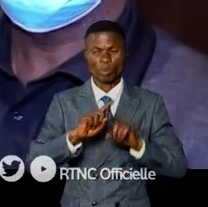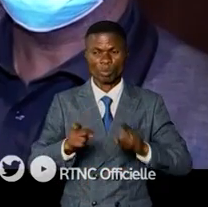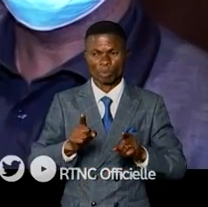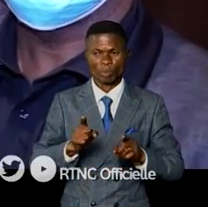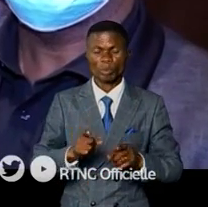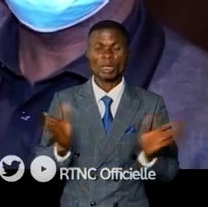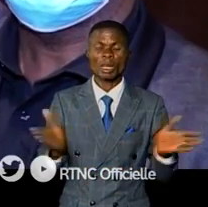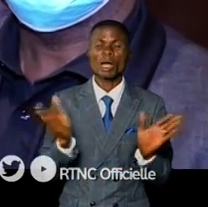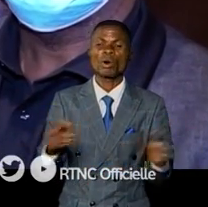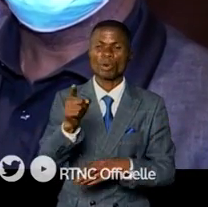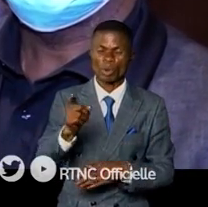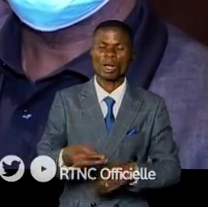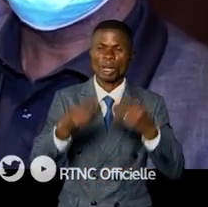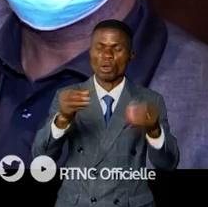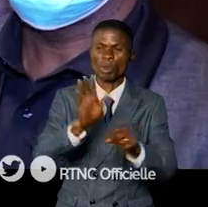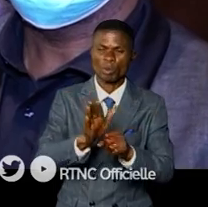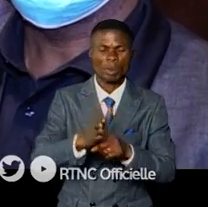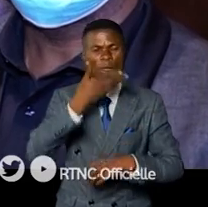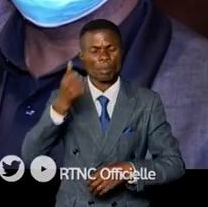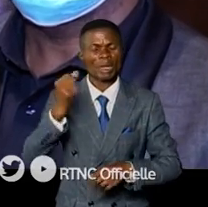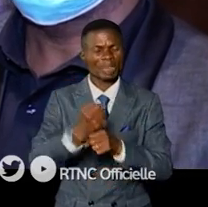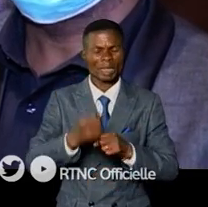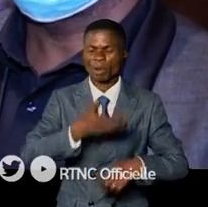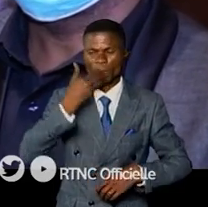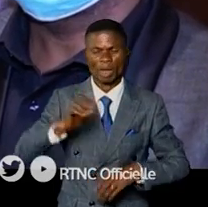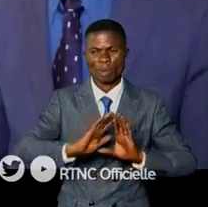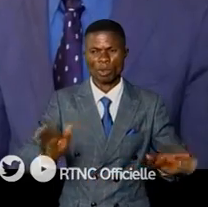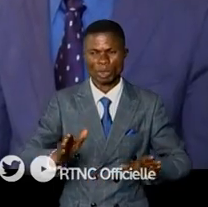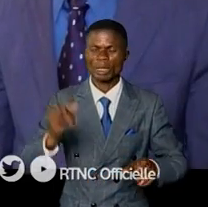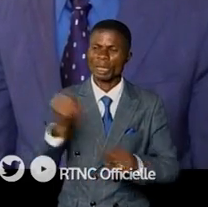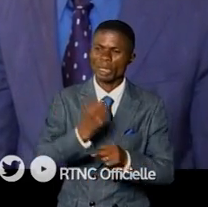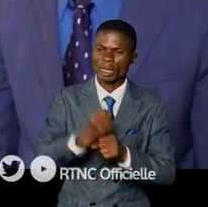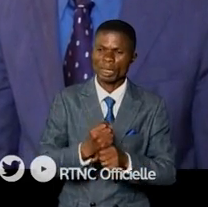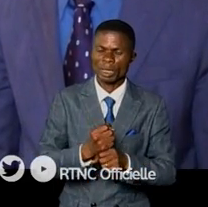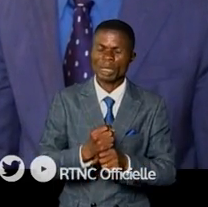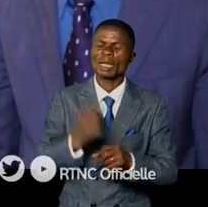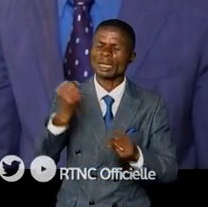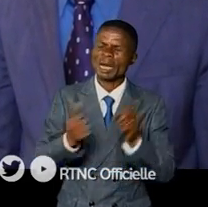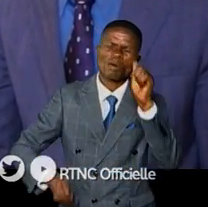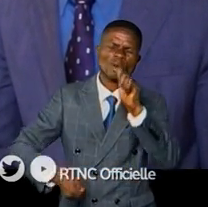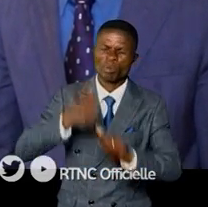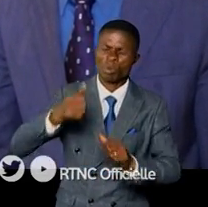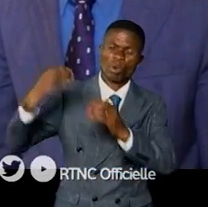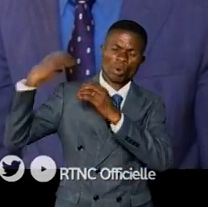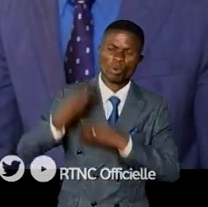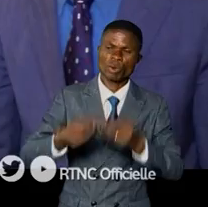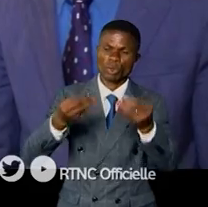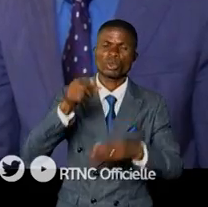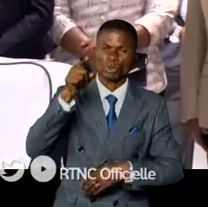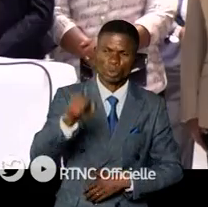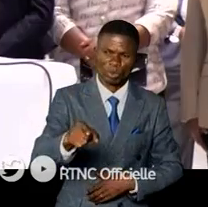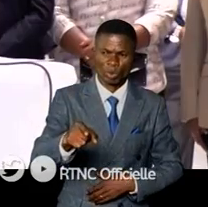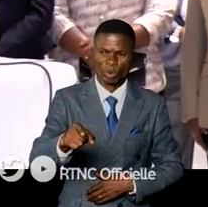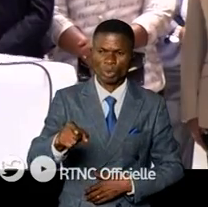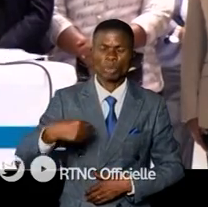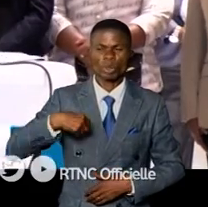vous exhorter de donner encore le meilleur de vous-même, de progresser et de vous dépasser dans les nouvelles charges qui vous ont été confiées.